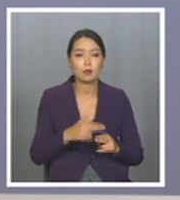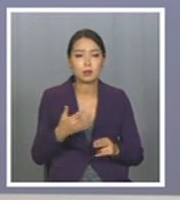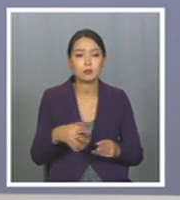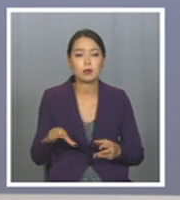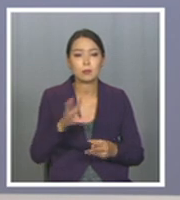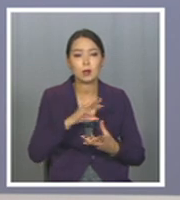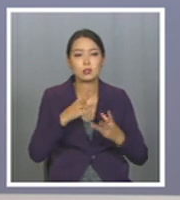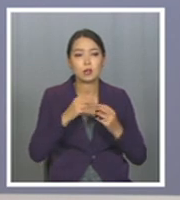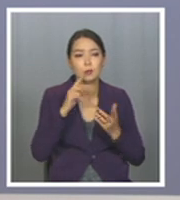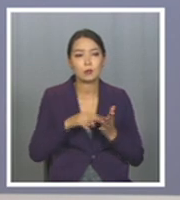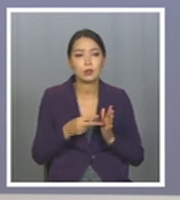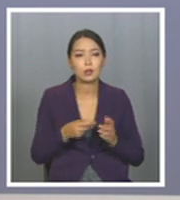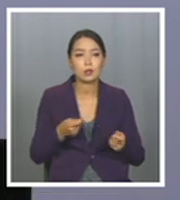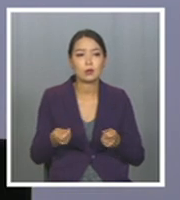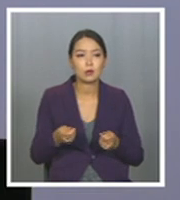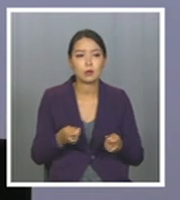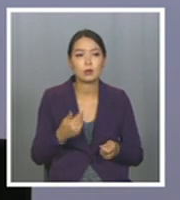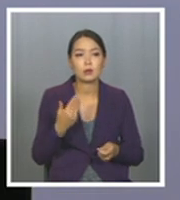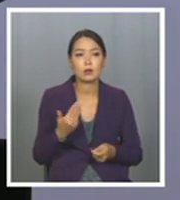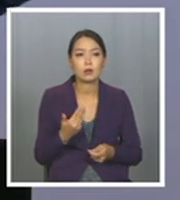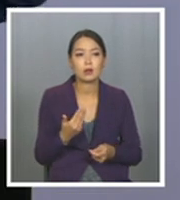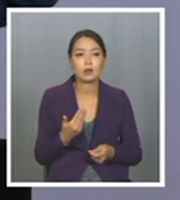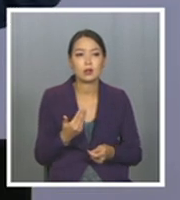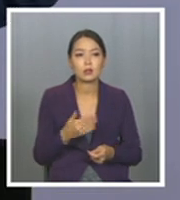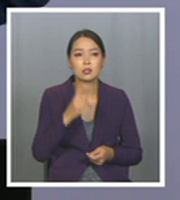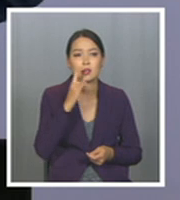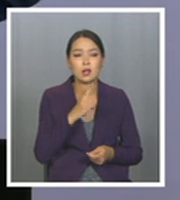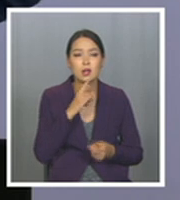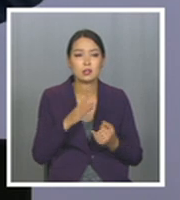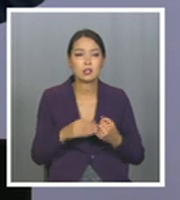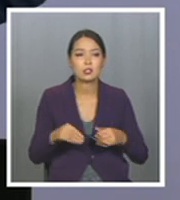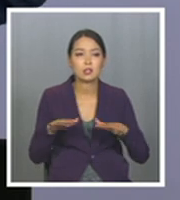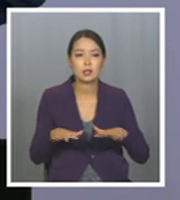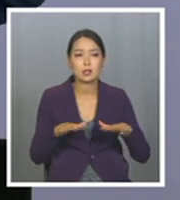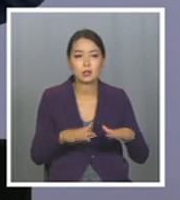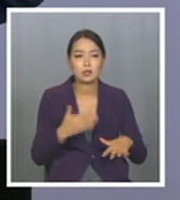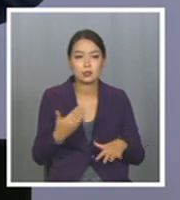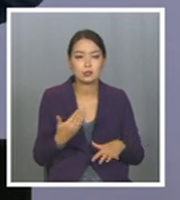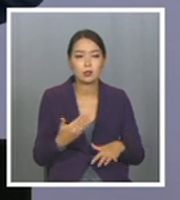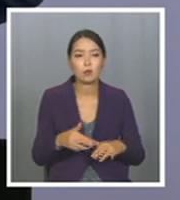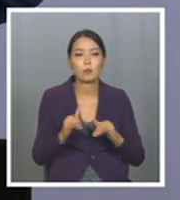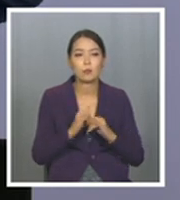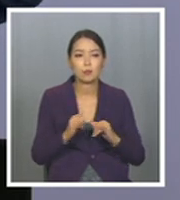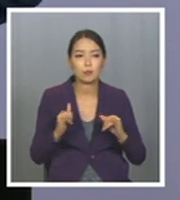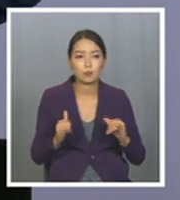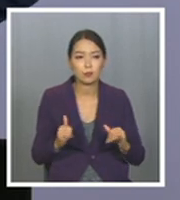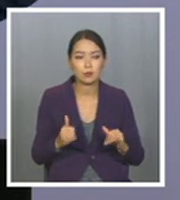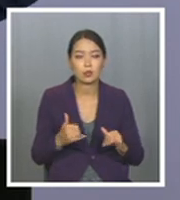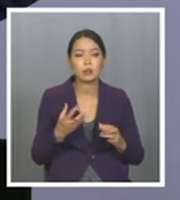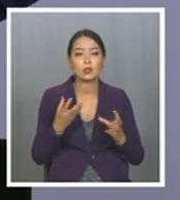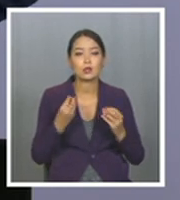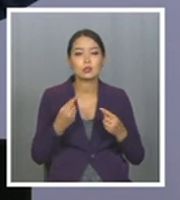отырған Филипп Исаевич Голощекин қазақ жеріндегі кен қорту ісін одан әрі